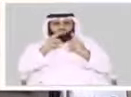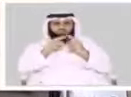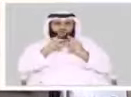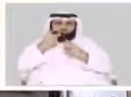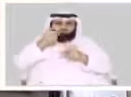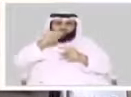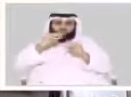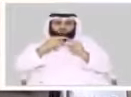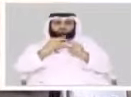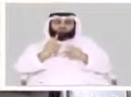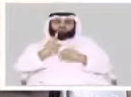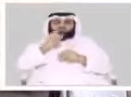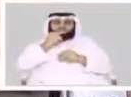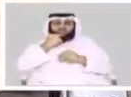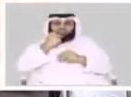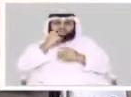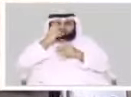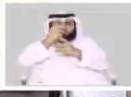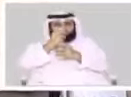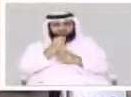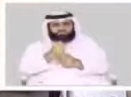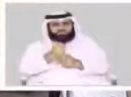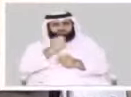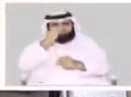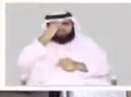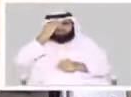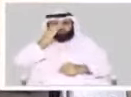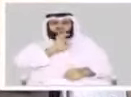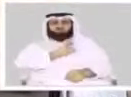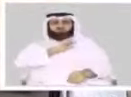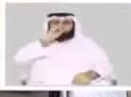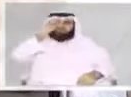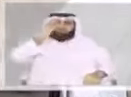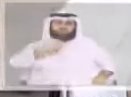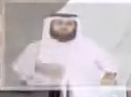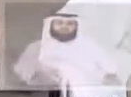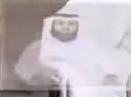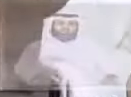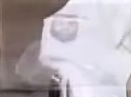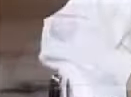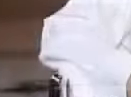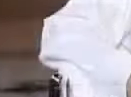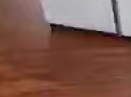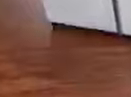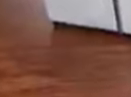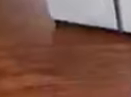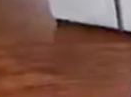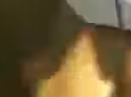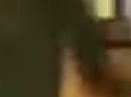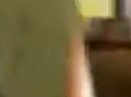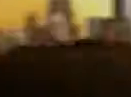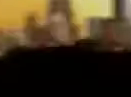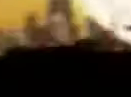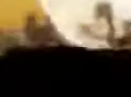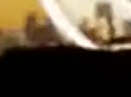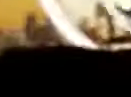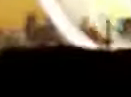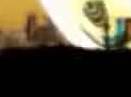حلقة قادمة، دمتم في رعاية الله، والسلام عليكم ورحمة الله وبركاته.